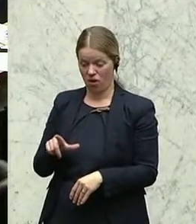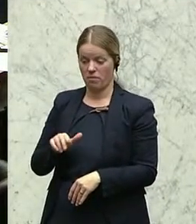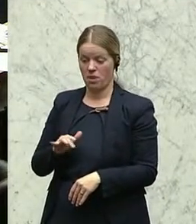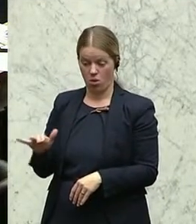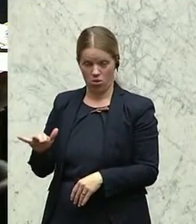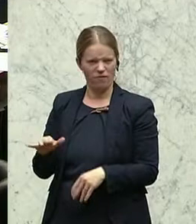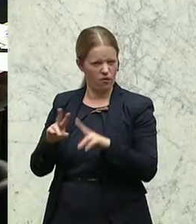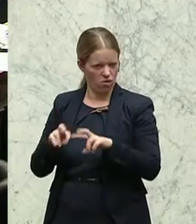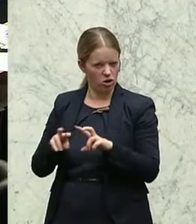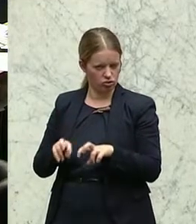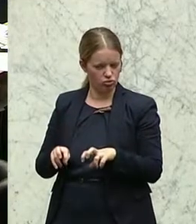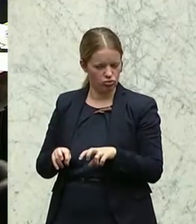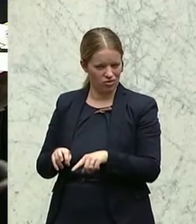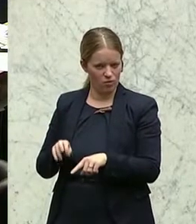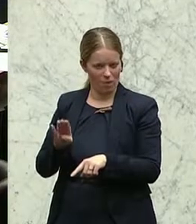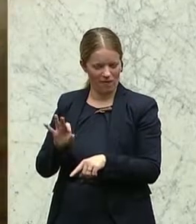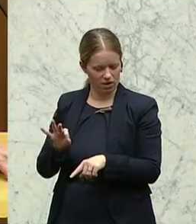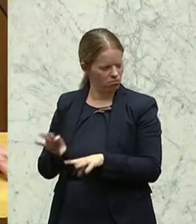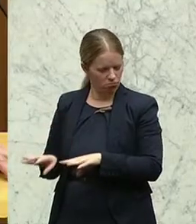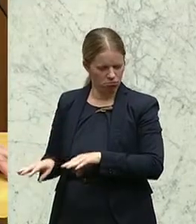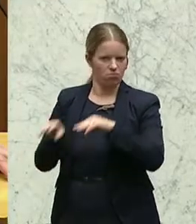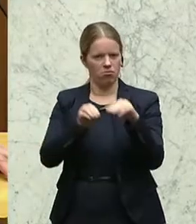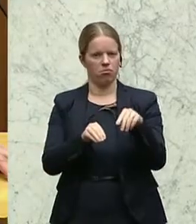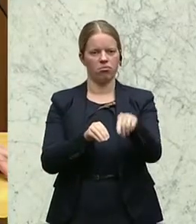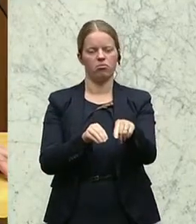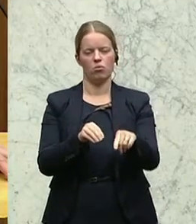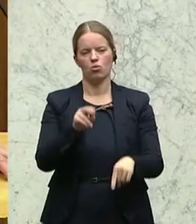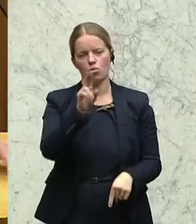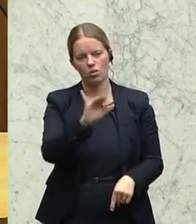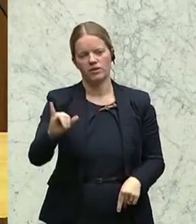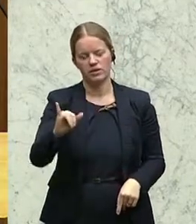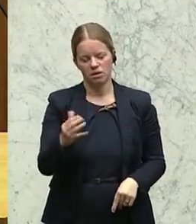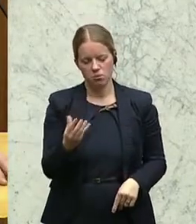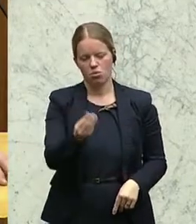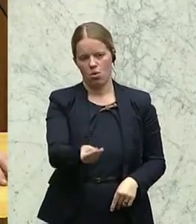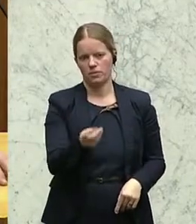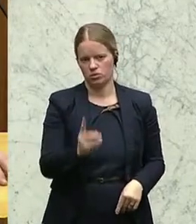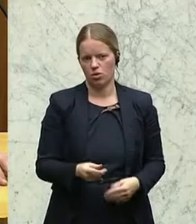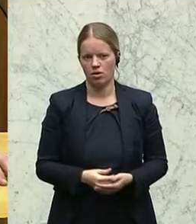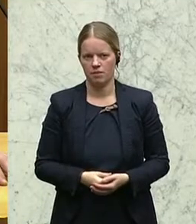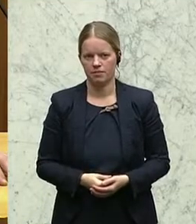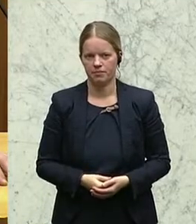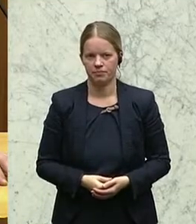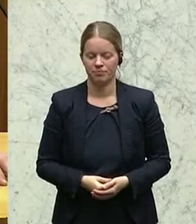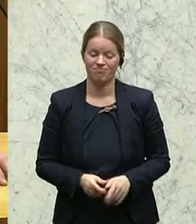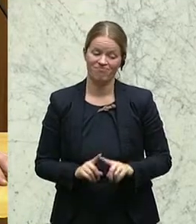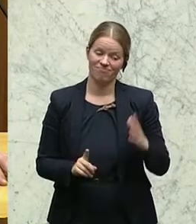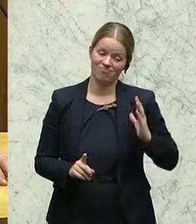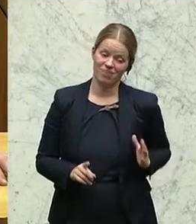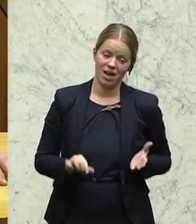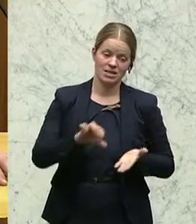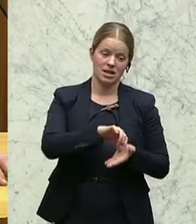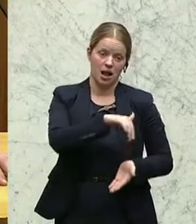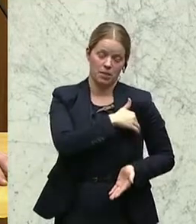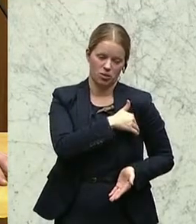der Forschung vorgesehen sind, auch dort Universitäten zugutekommen lassen. Auf der anderen Seite die Zentralmatura, wo